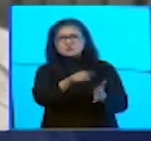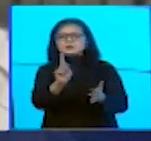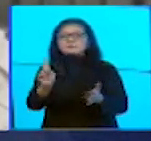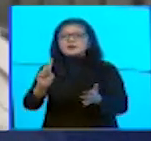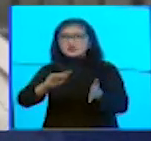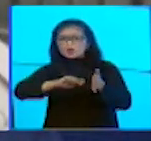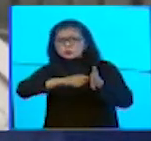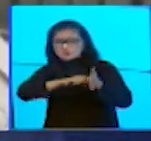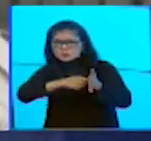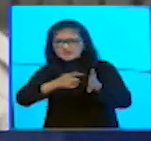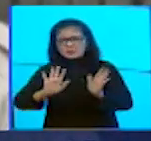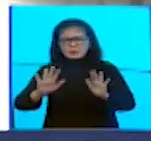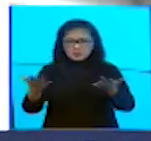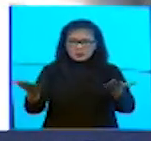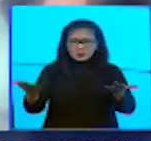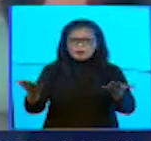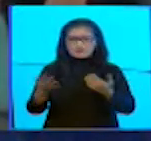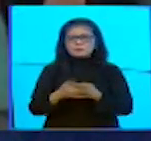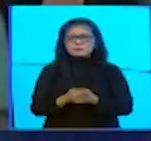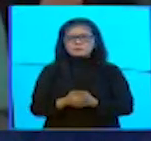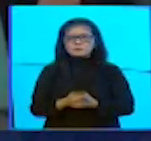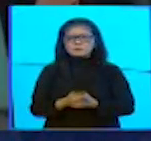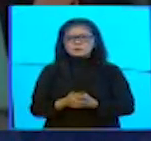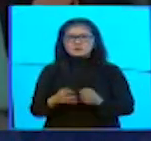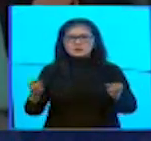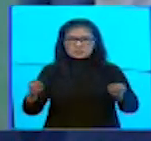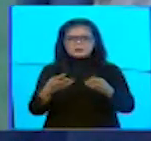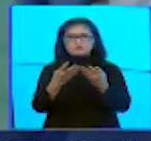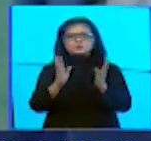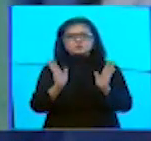Saya ambil kunci motor, saya lihat. Udah.